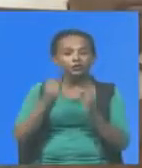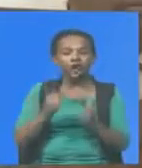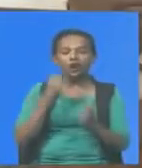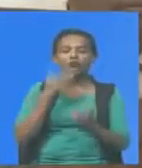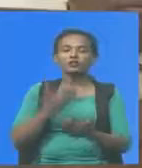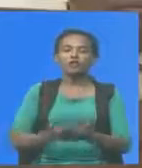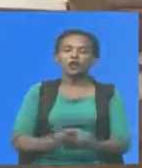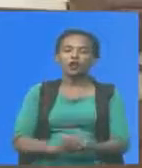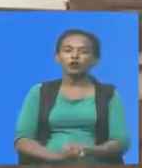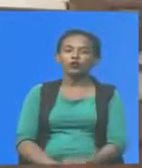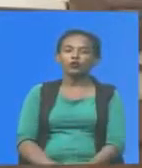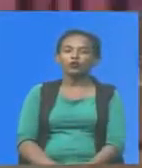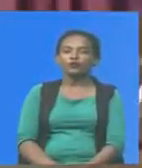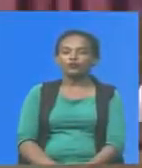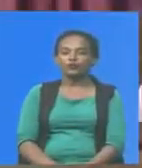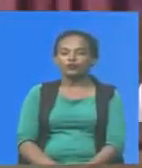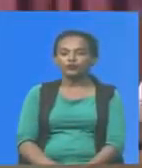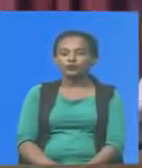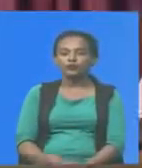አመሰግናለሁ።